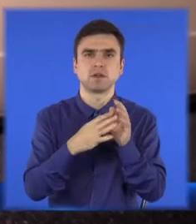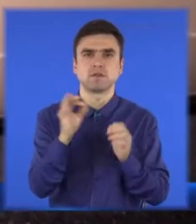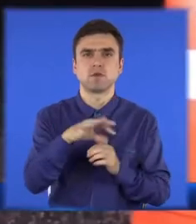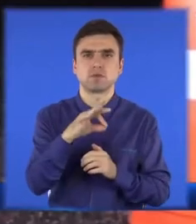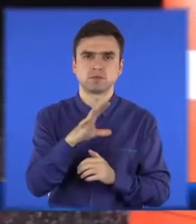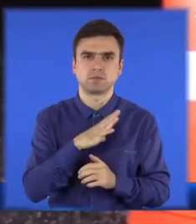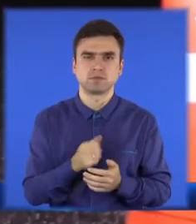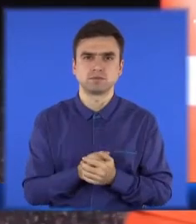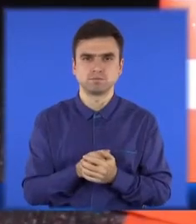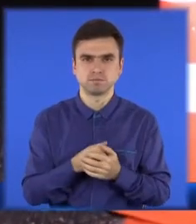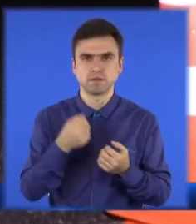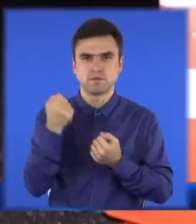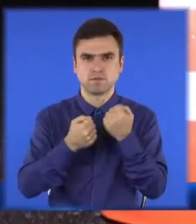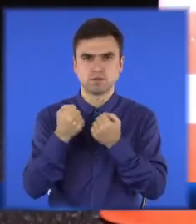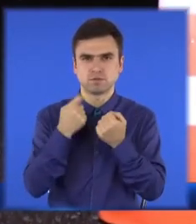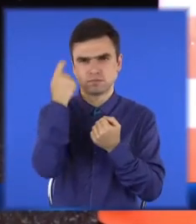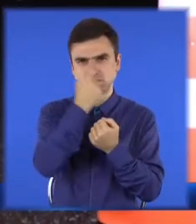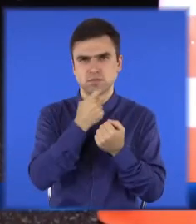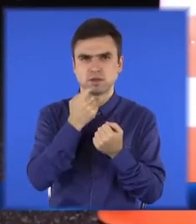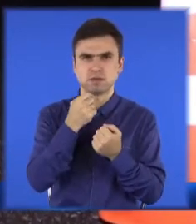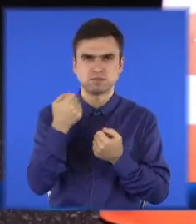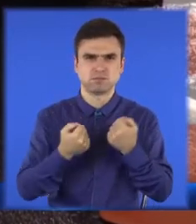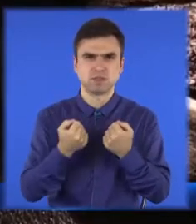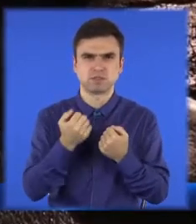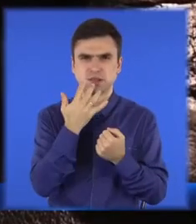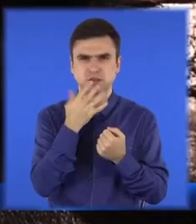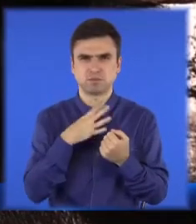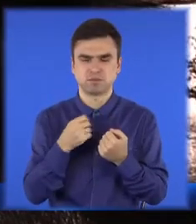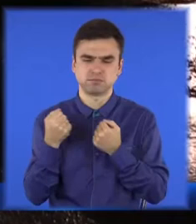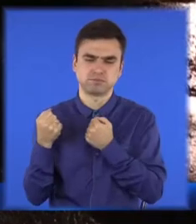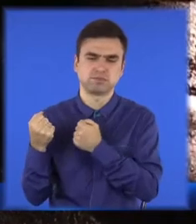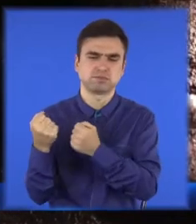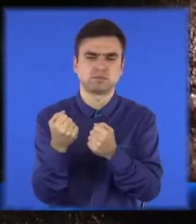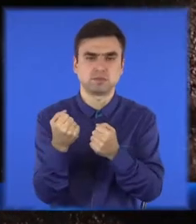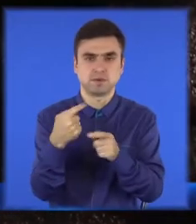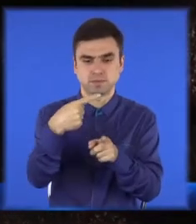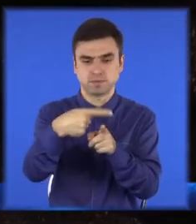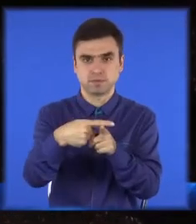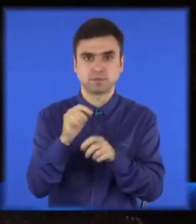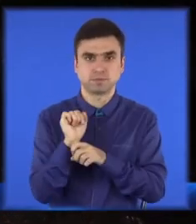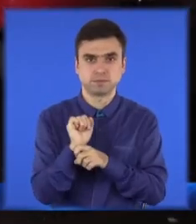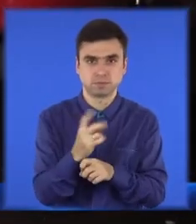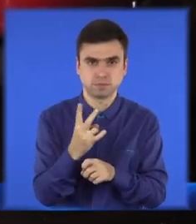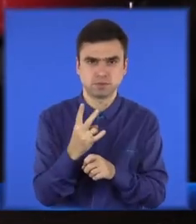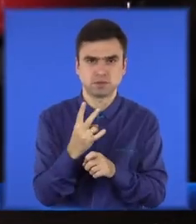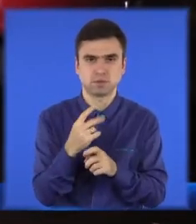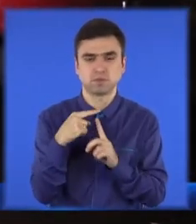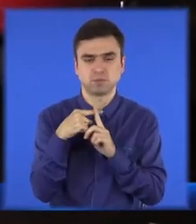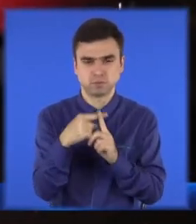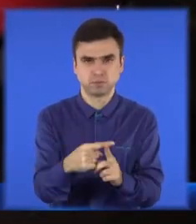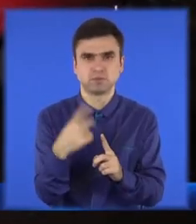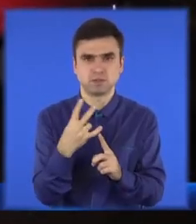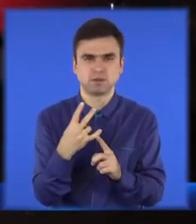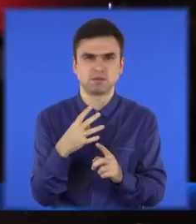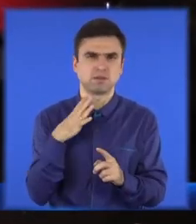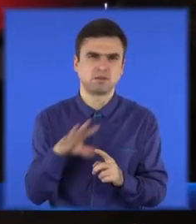П'яний водій на іномарці виїжджав з об'їзної дороги і не надав перевагу старенькій «Ладі». В результаті зіткнення «Шевроле»